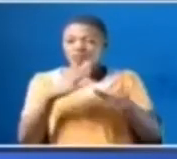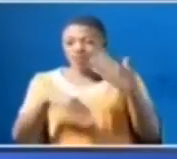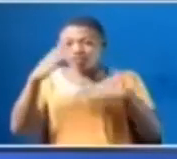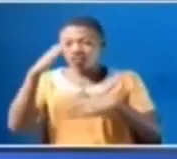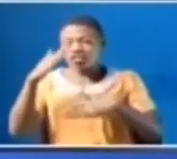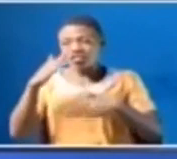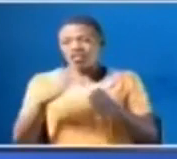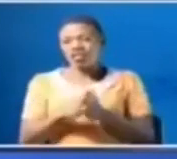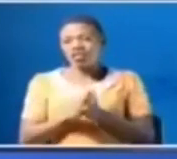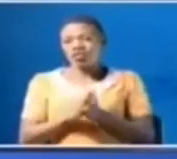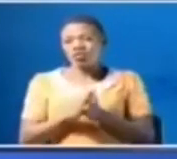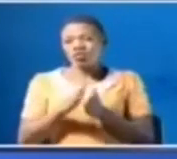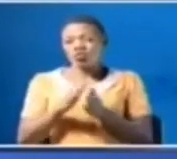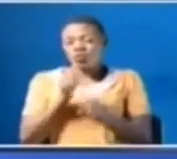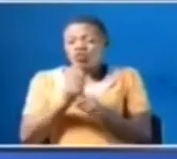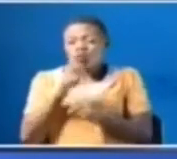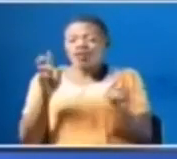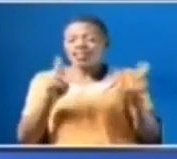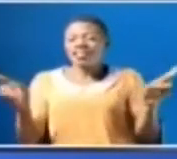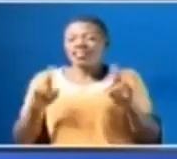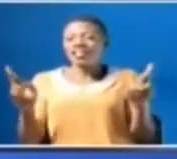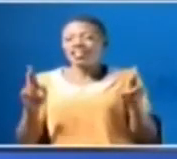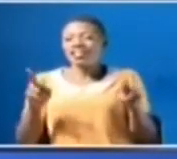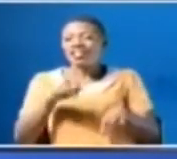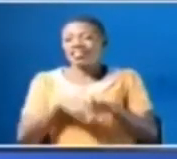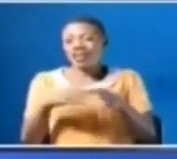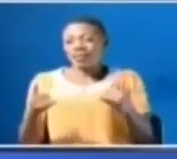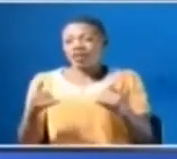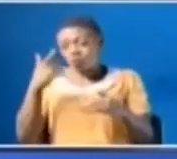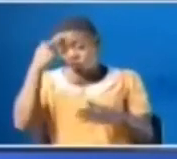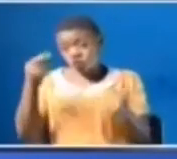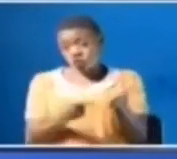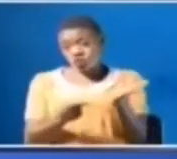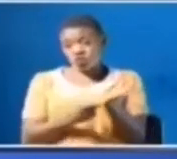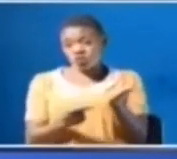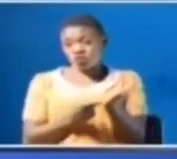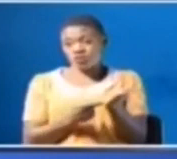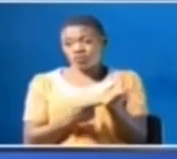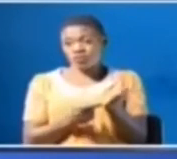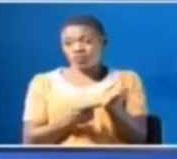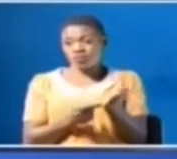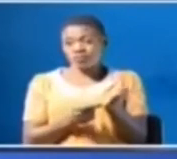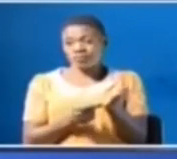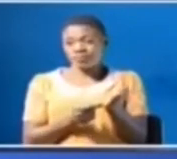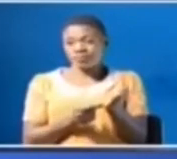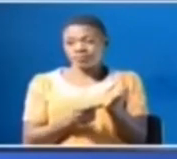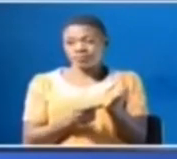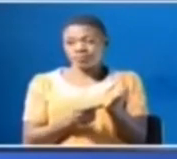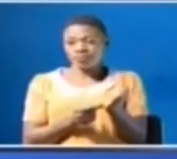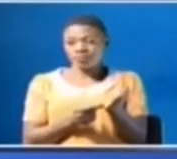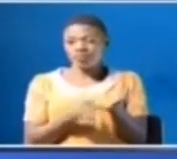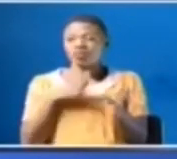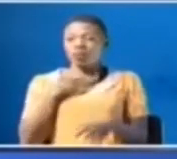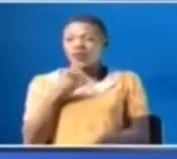ya 21 ambayo yaenda kwa pesi kabisa kwa sababu ya teknolojia. Na kwa kudokeza hayo, ningependa